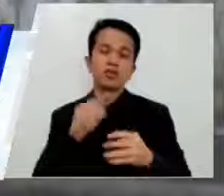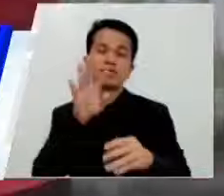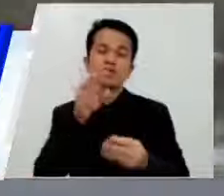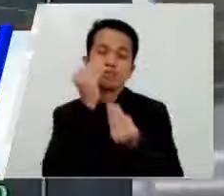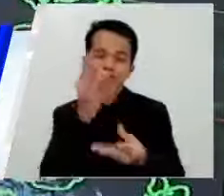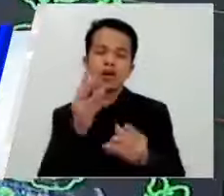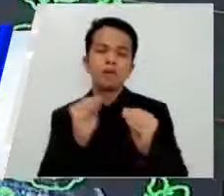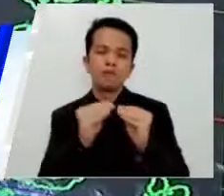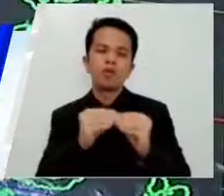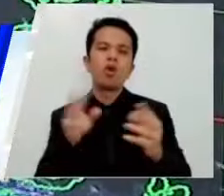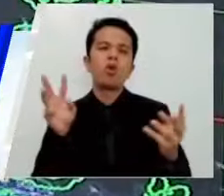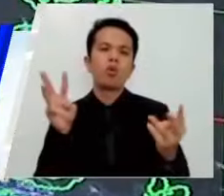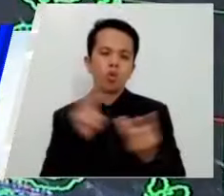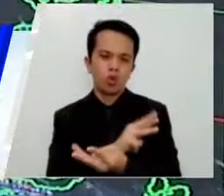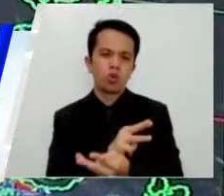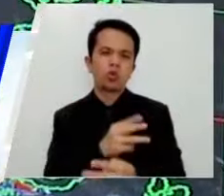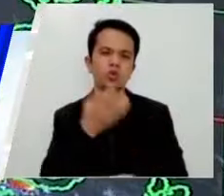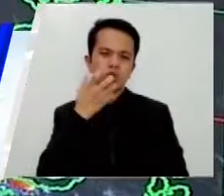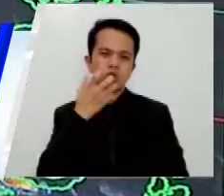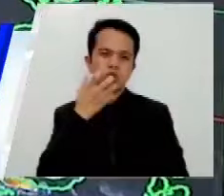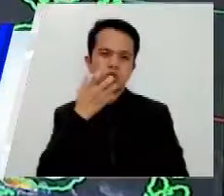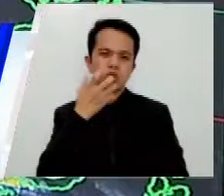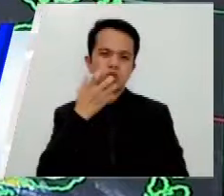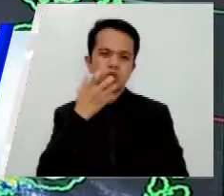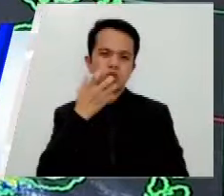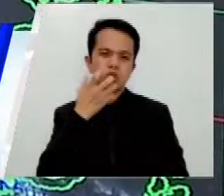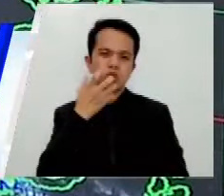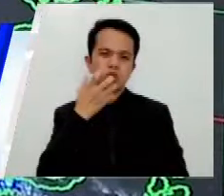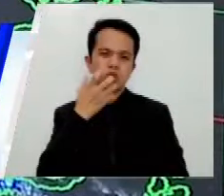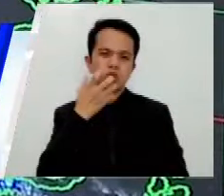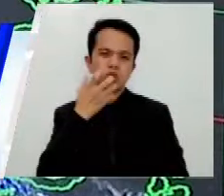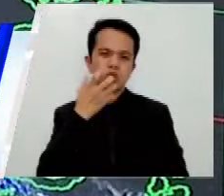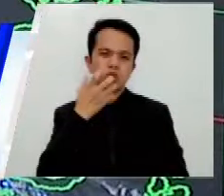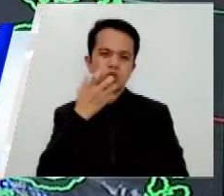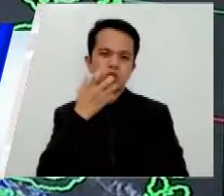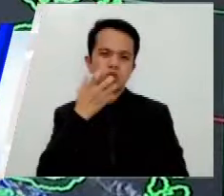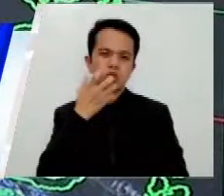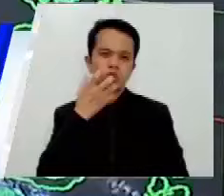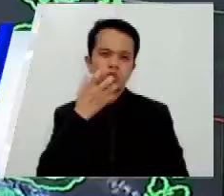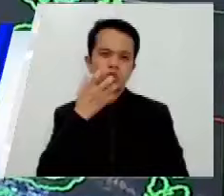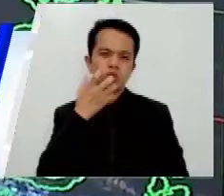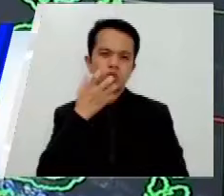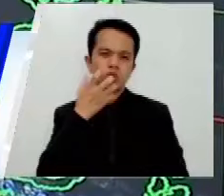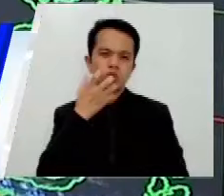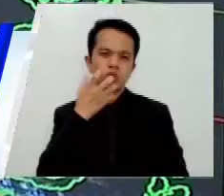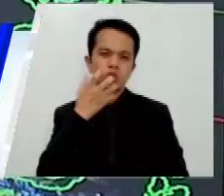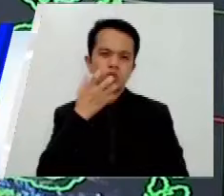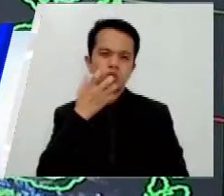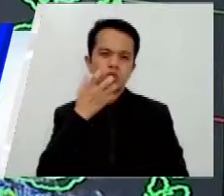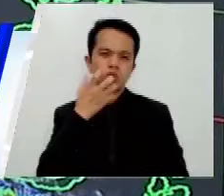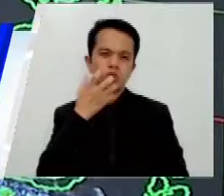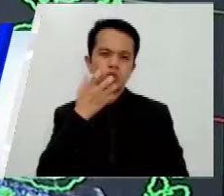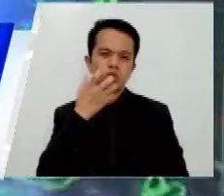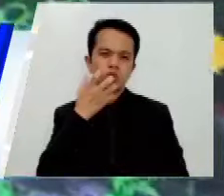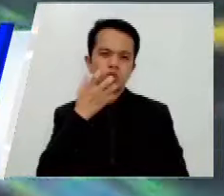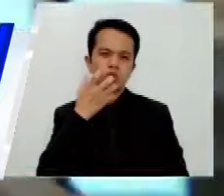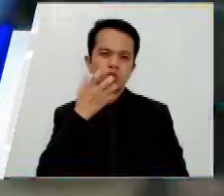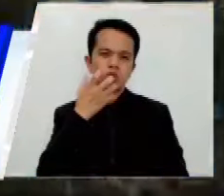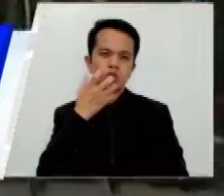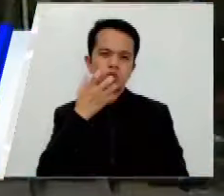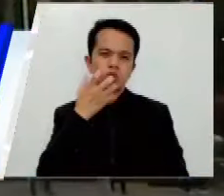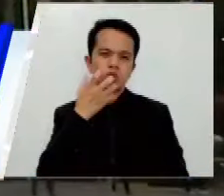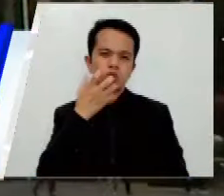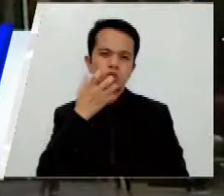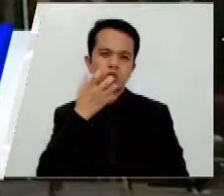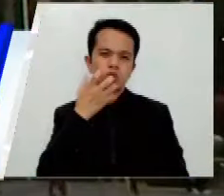araw. Pagsapit ng Mayo, may mga lugar na naglalaro between 48 hanggang 51 degrees Celsius po yung ating heat index.